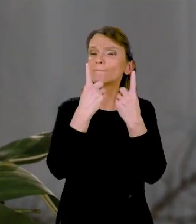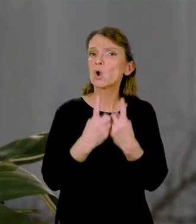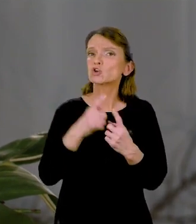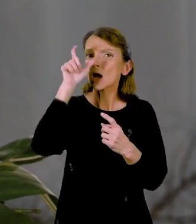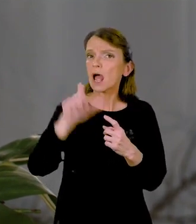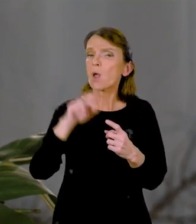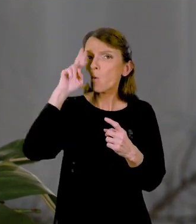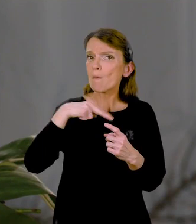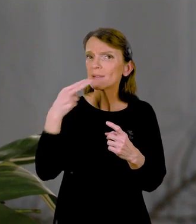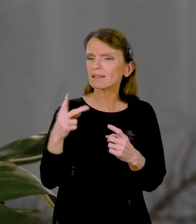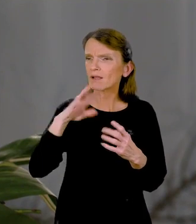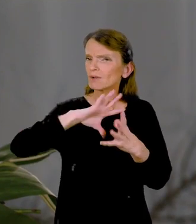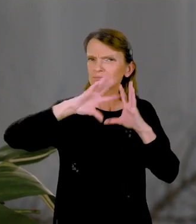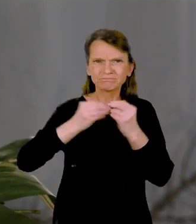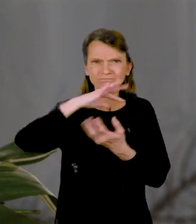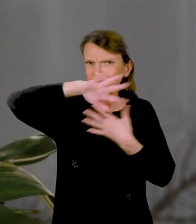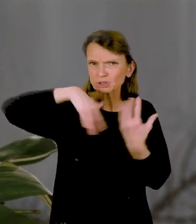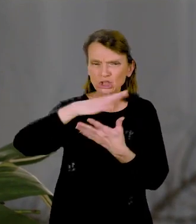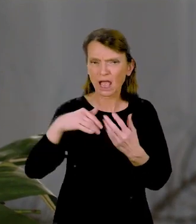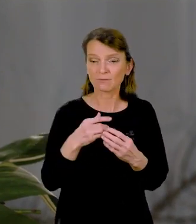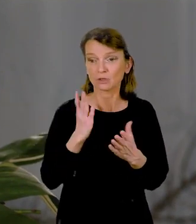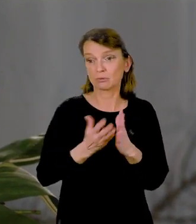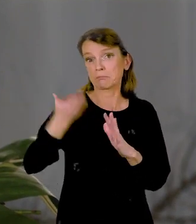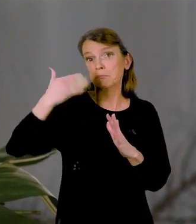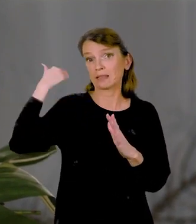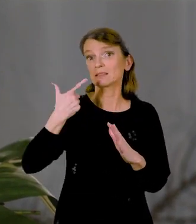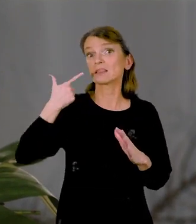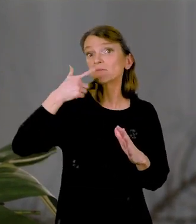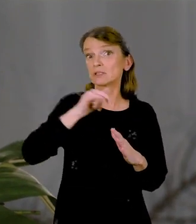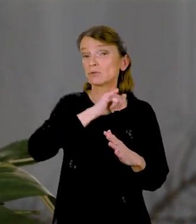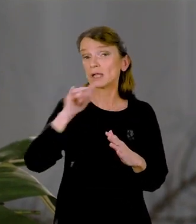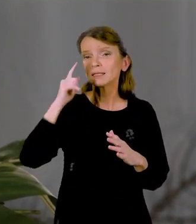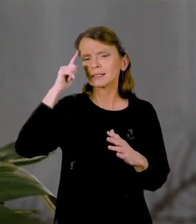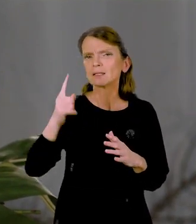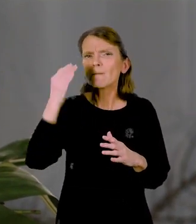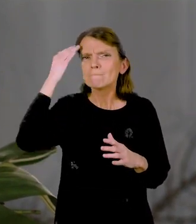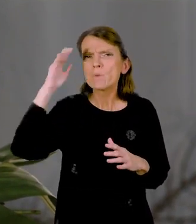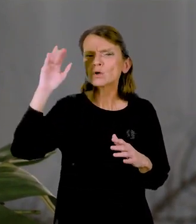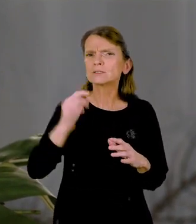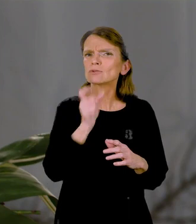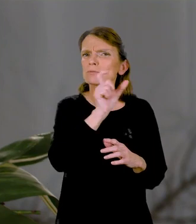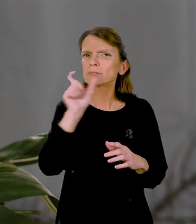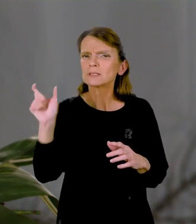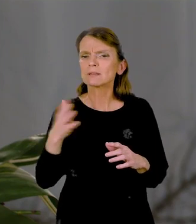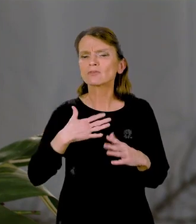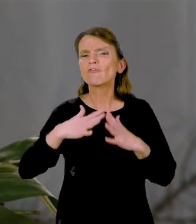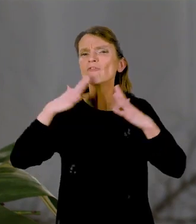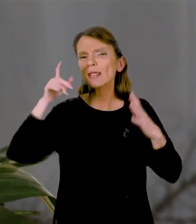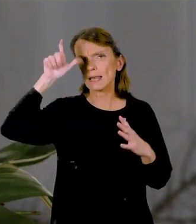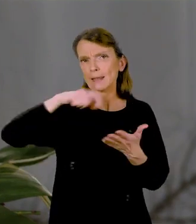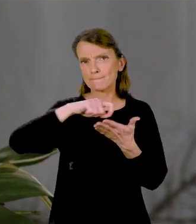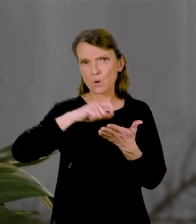položaja umetnika v vsej tej godlji, je že pred skoraj 200 leti znal mojstrsko ubesediti naš veliki